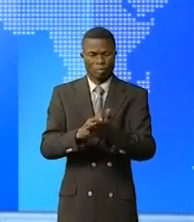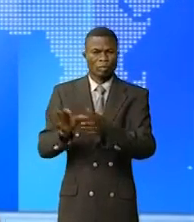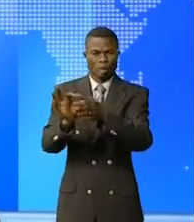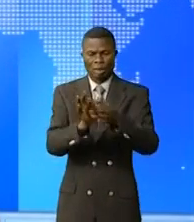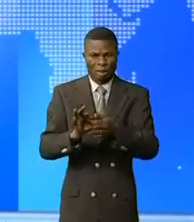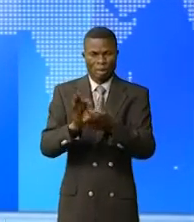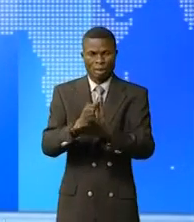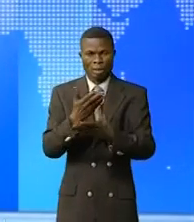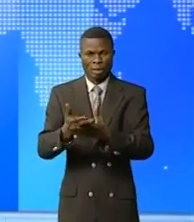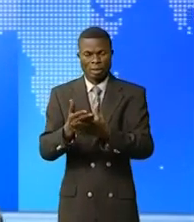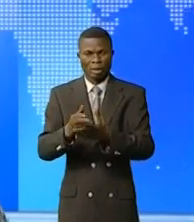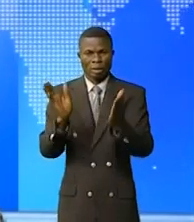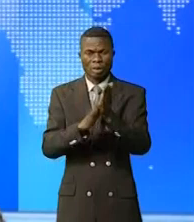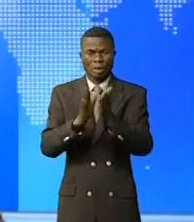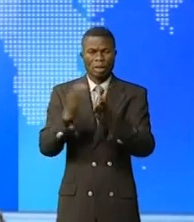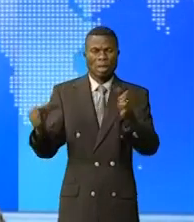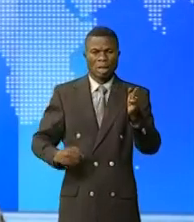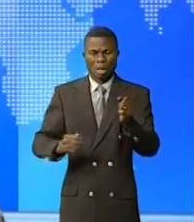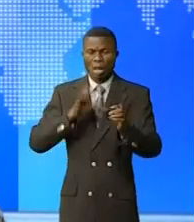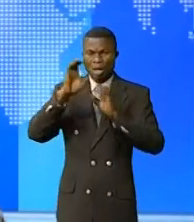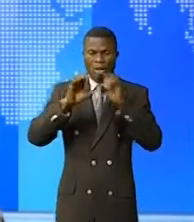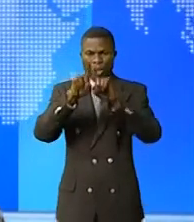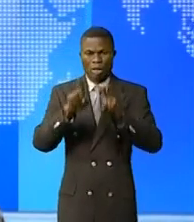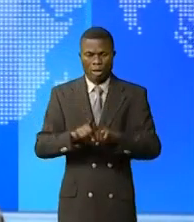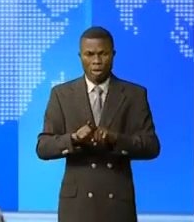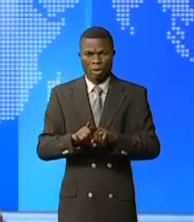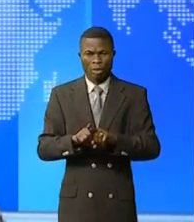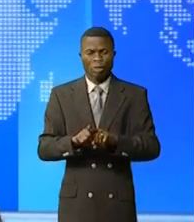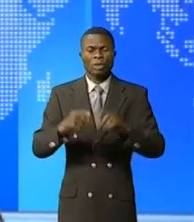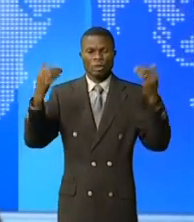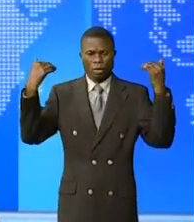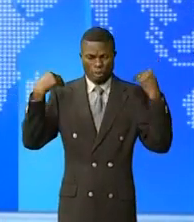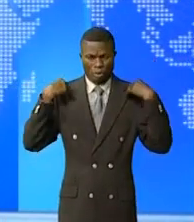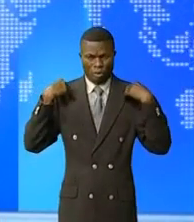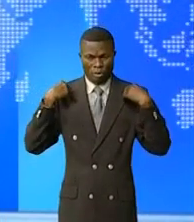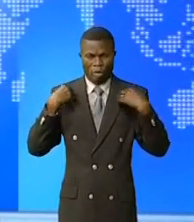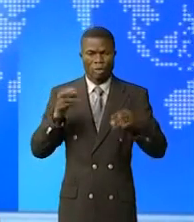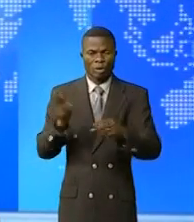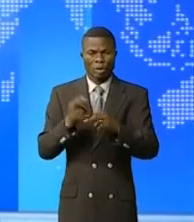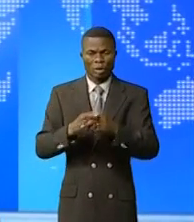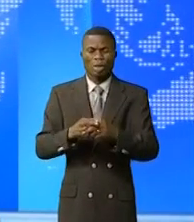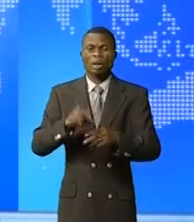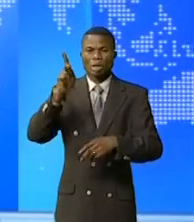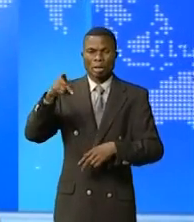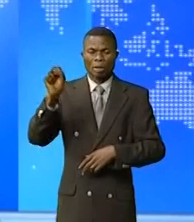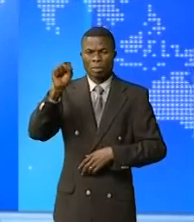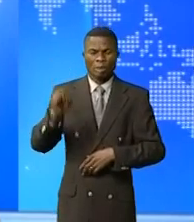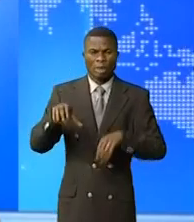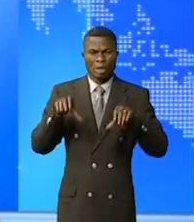coopération entre l'Institut angolais de communication et l'autorité de régulation de la poste et télécommunication